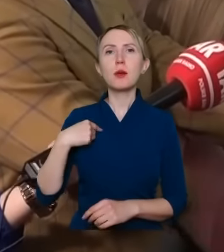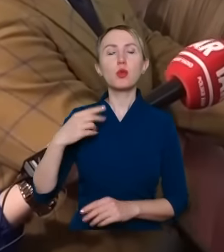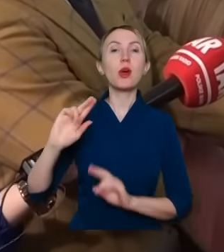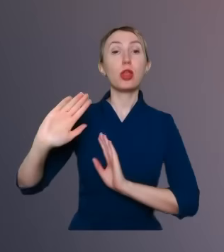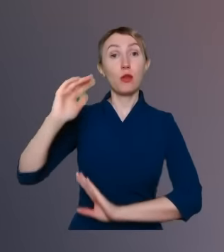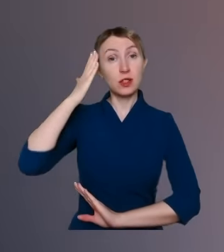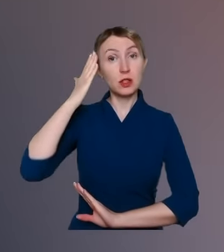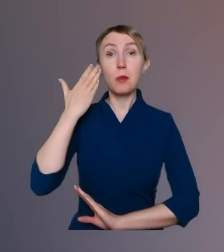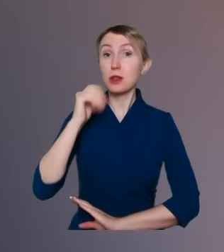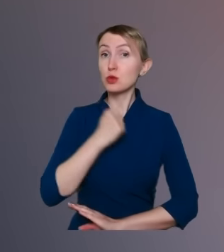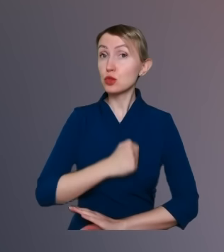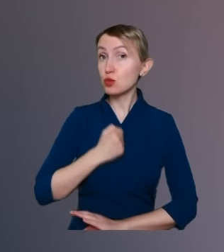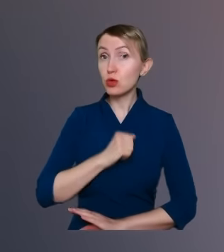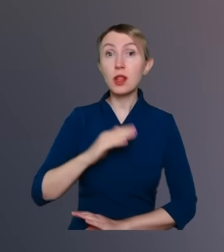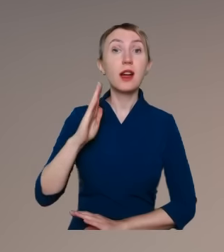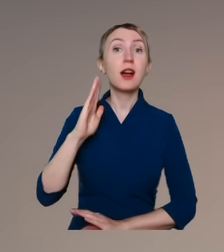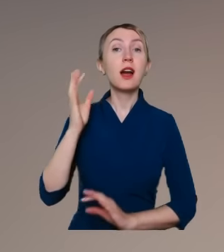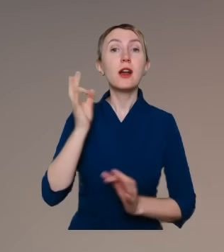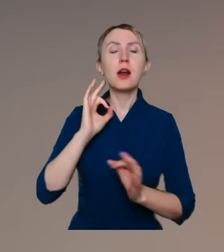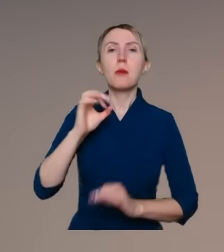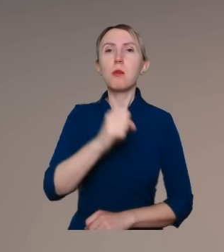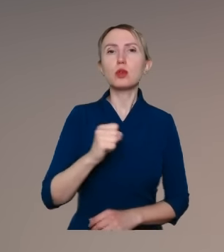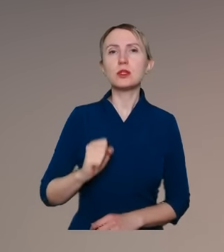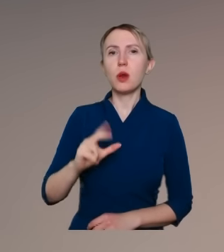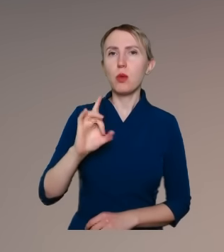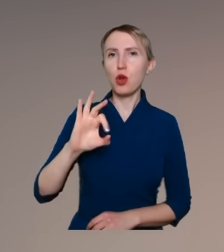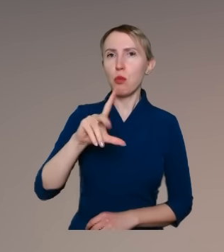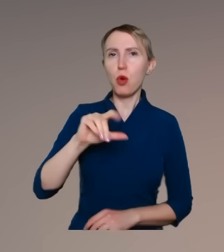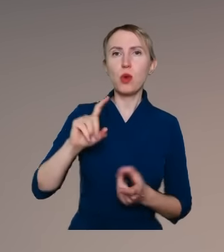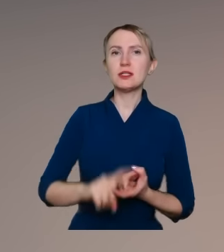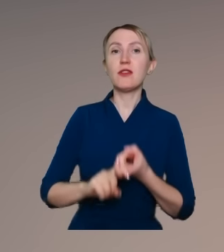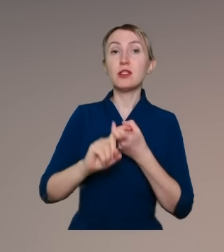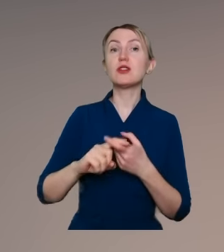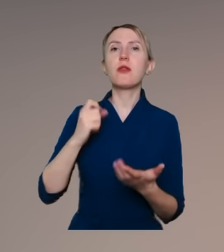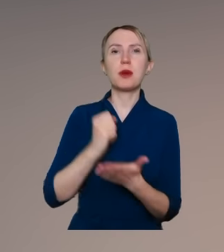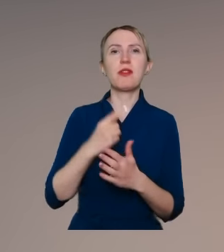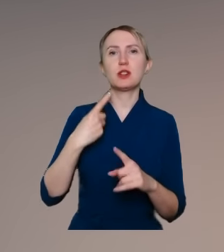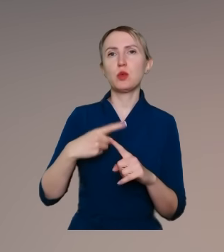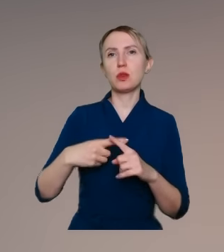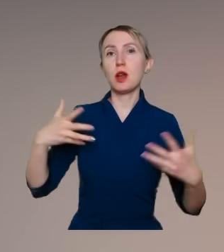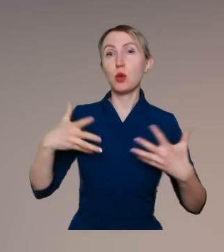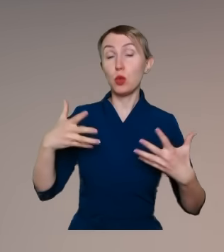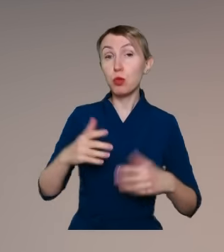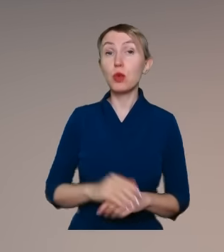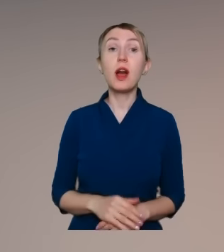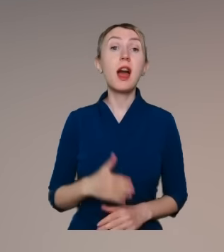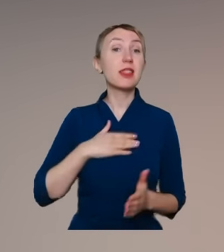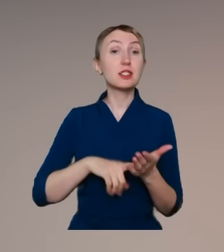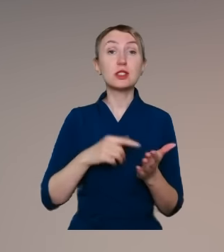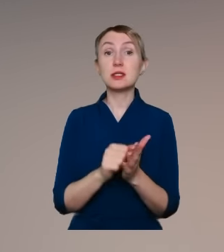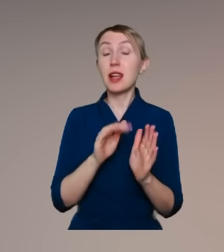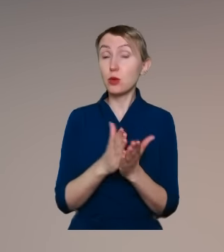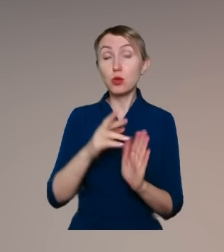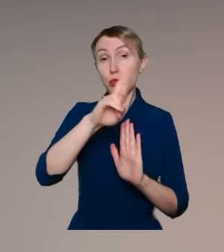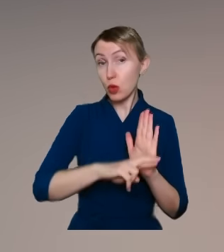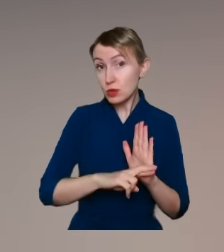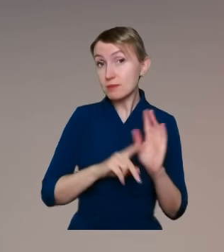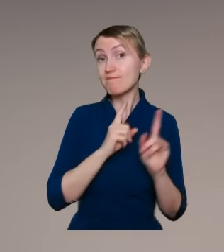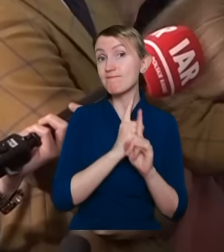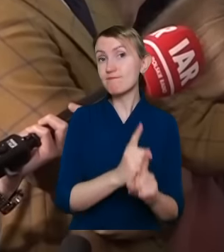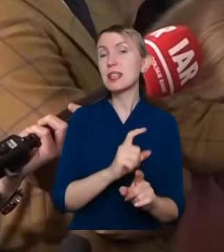bardzo smutna wiadomość Poseł gomoła został zawieszony w prawach członka klubu a ponieważ taki jest nasz statut nie ma innej procedury sam